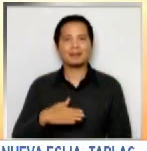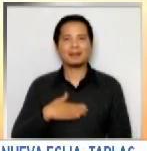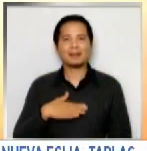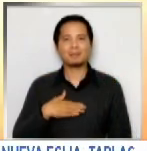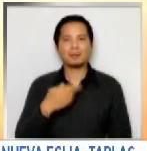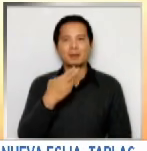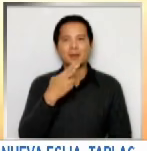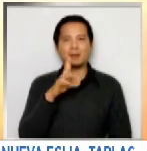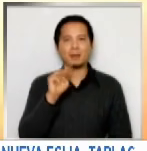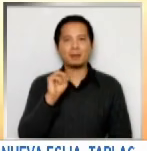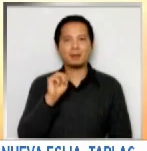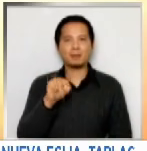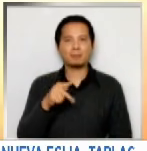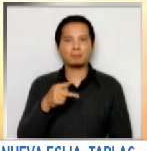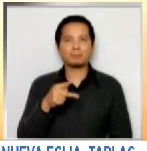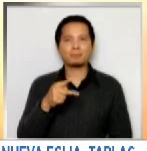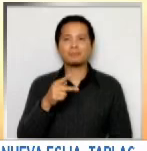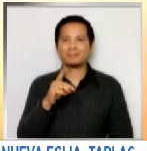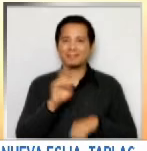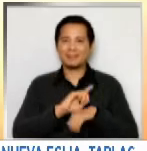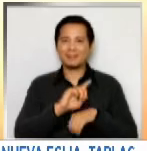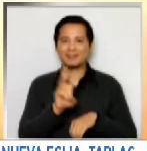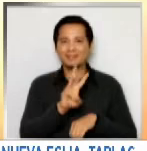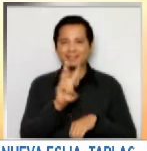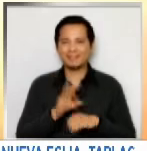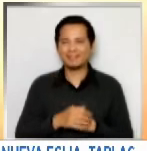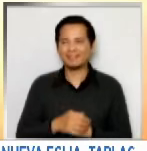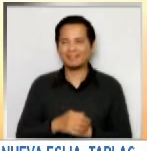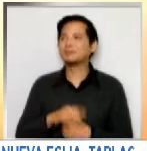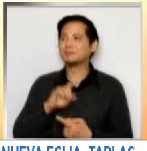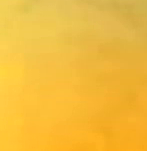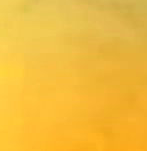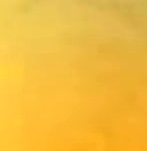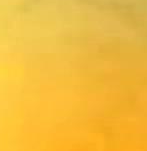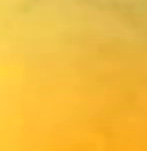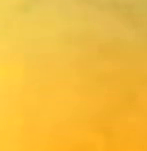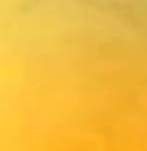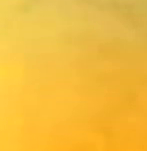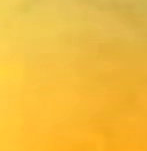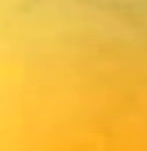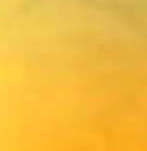hump day, Maurice. Until the weekend, stay home. Stay safe.